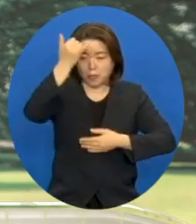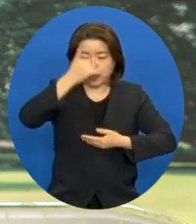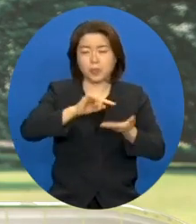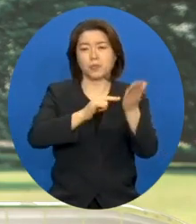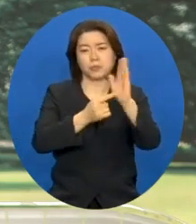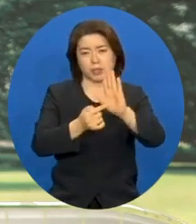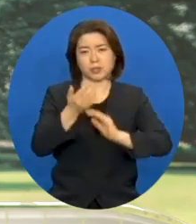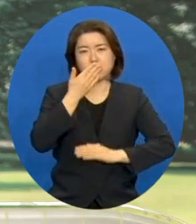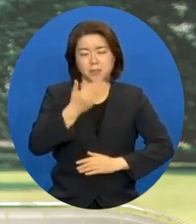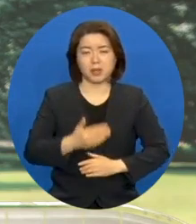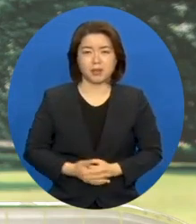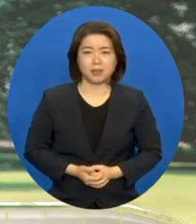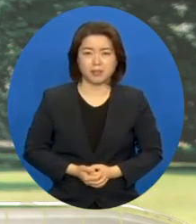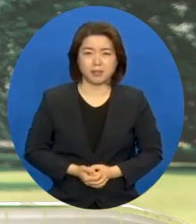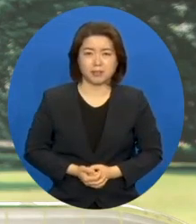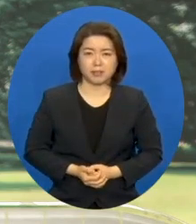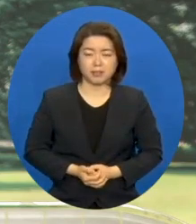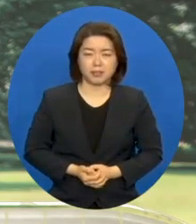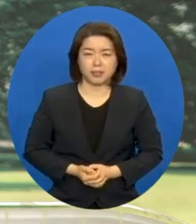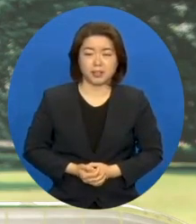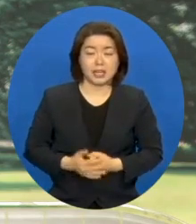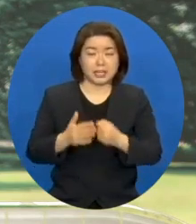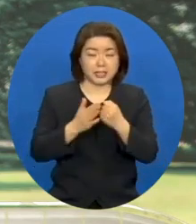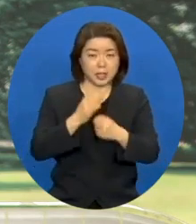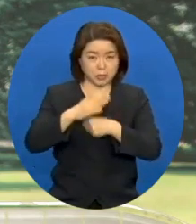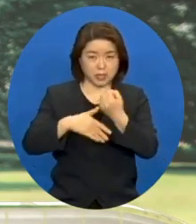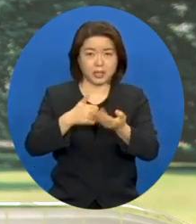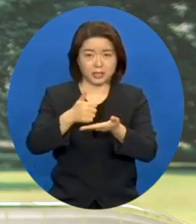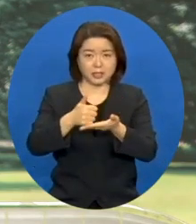겁니다. 그래서 하나님께서